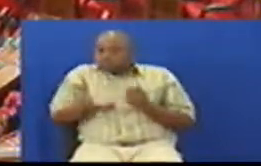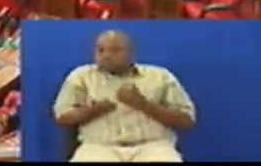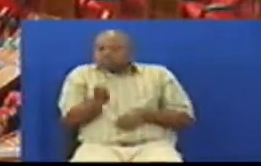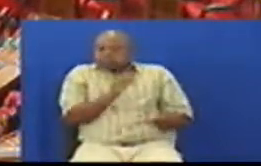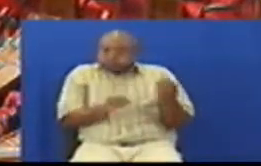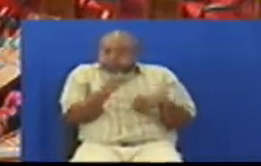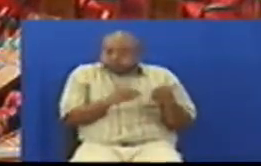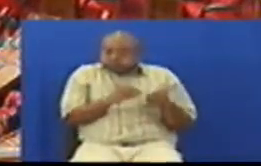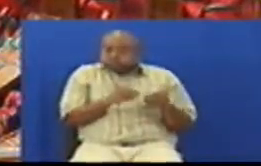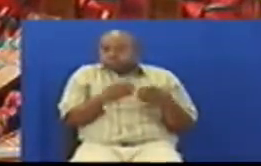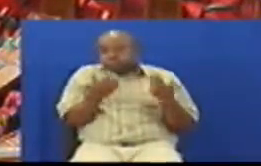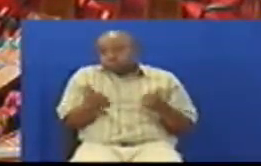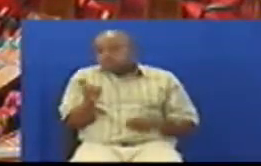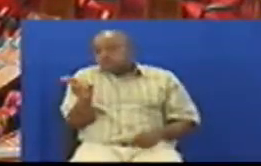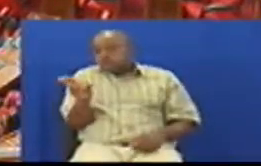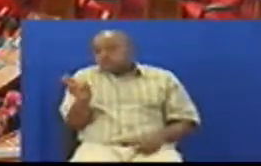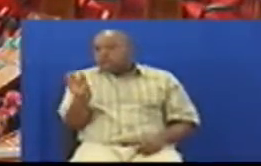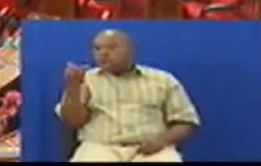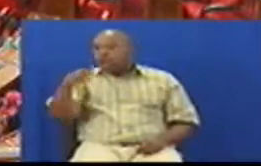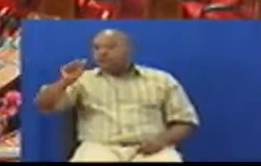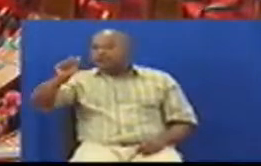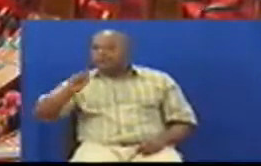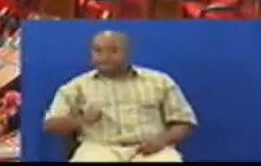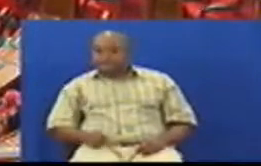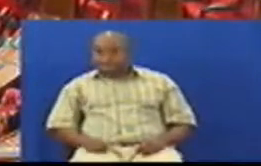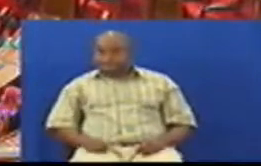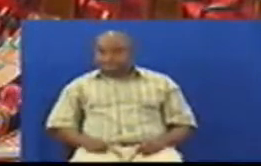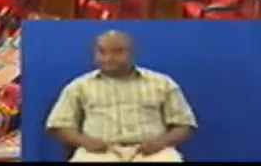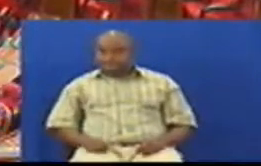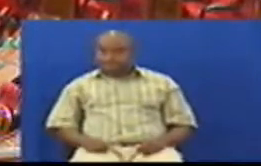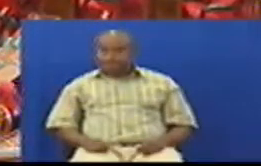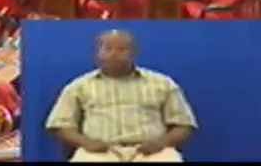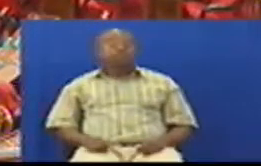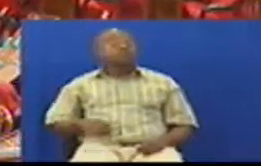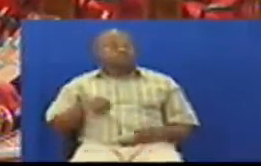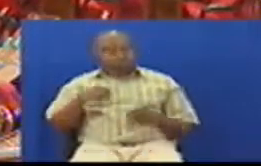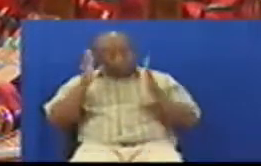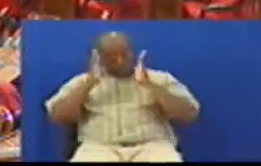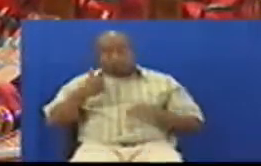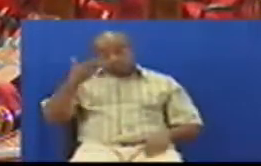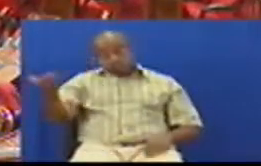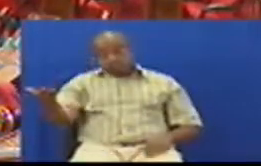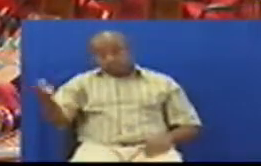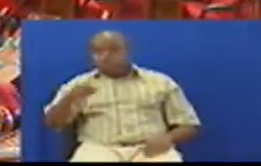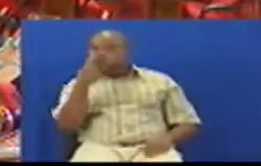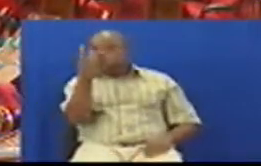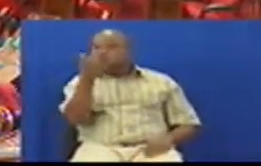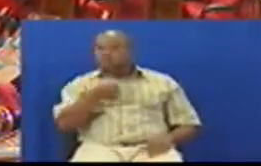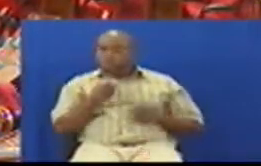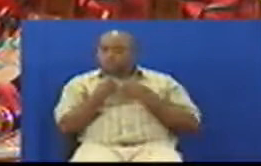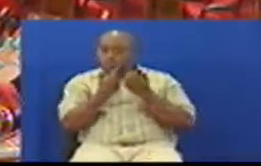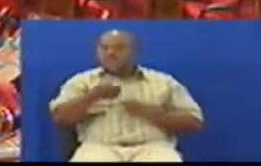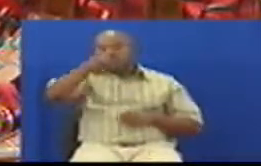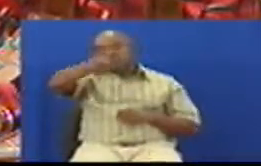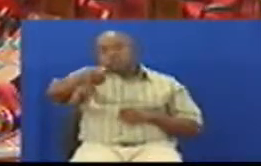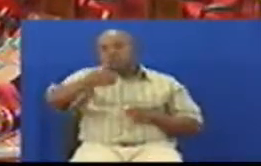hoja iliyopo mezani. Mheshimiwa Spika, kwanza na mimi nianze kutoa pongezi kwa kazi kubwa